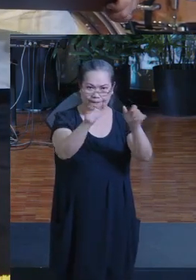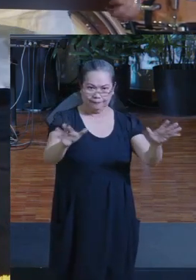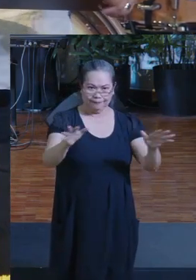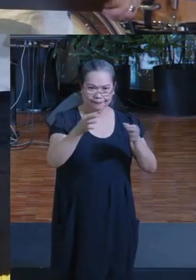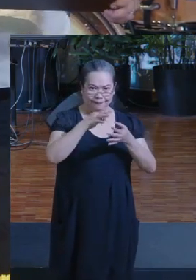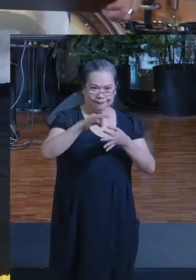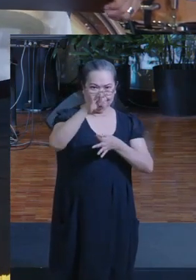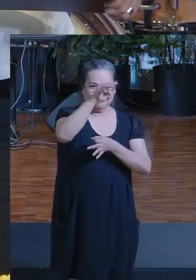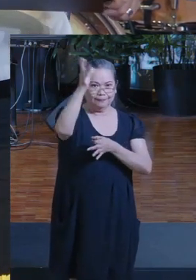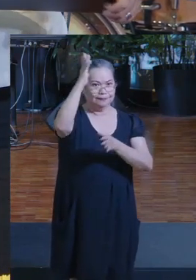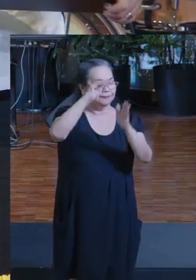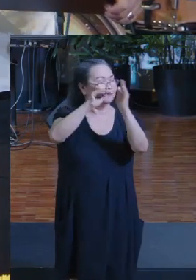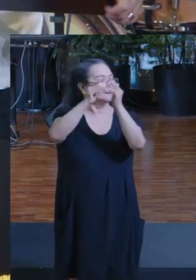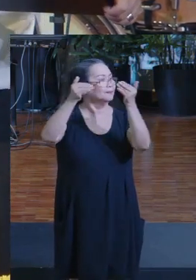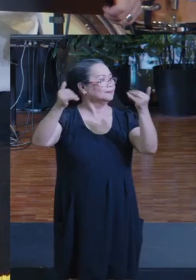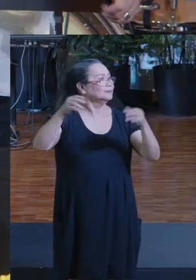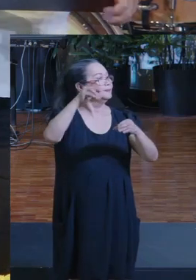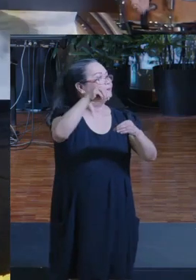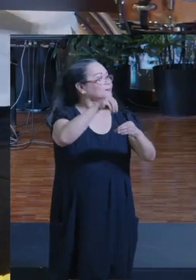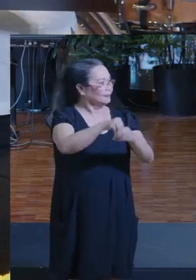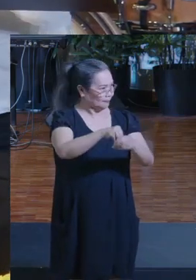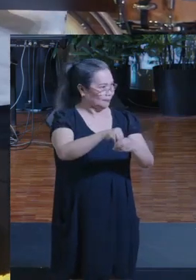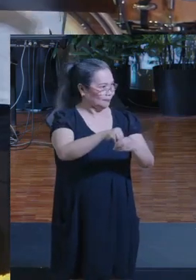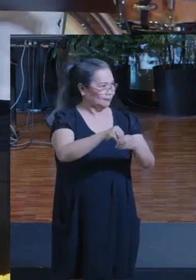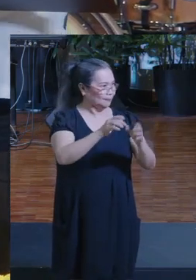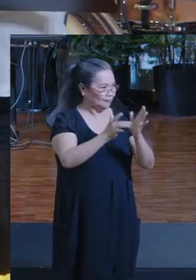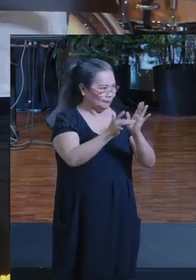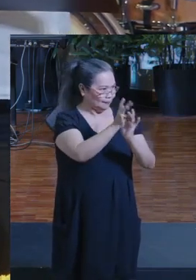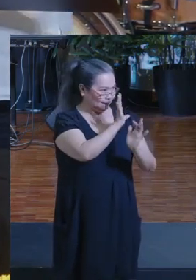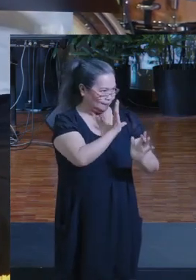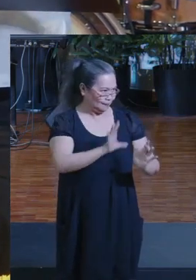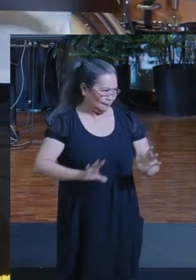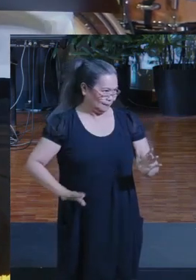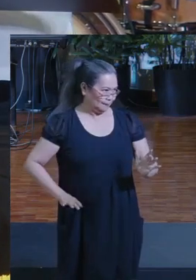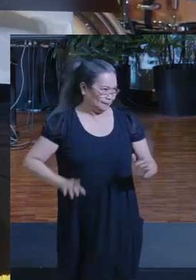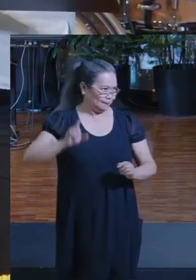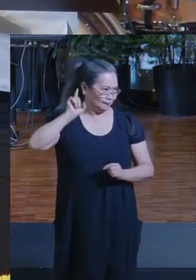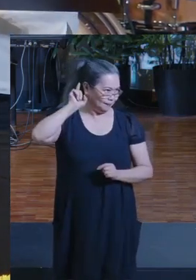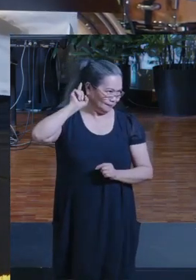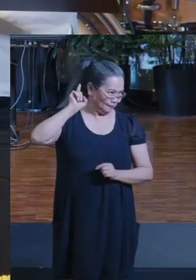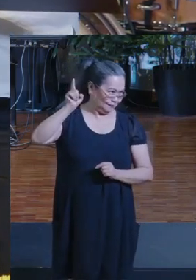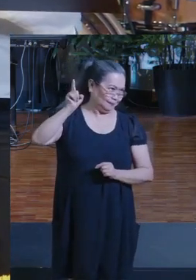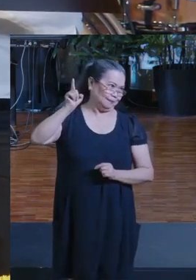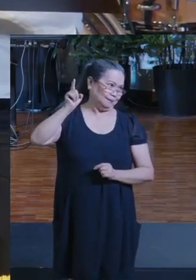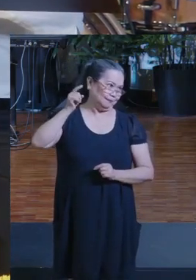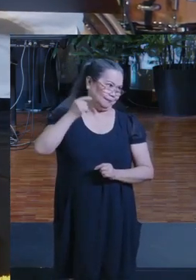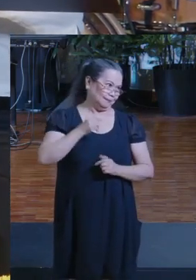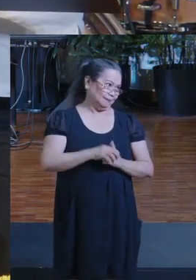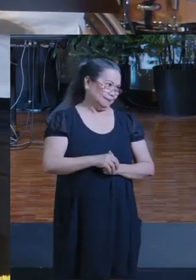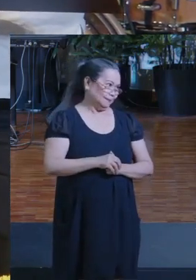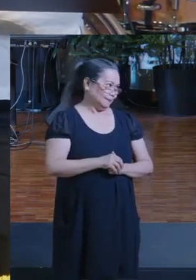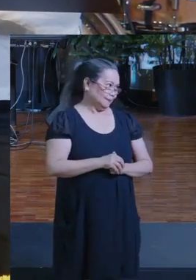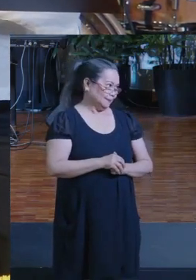in the heavenly realms in Christ Jesus.